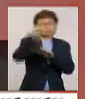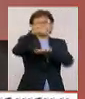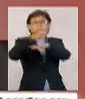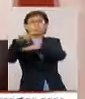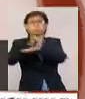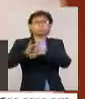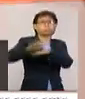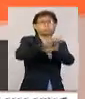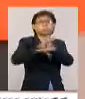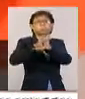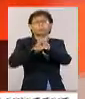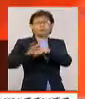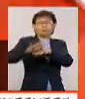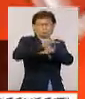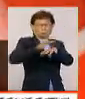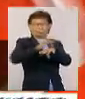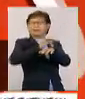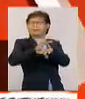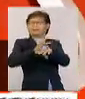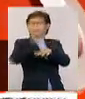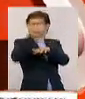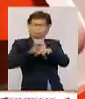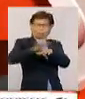kekosongan, kelompang barangkali disebut,